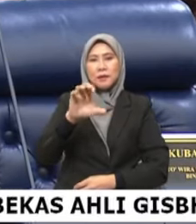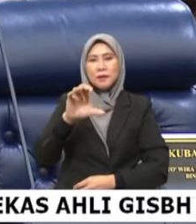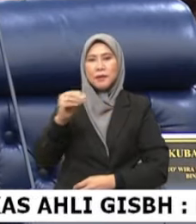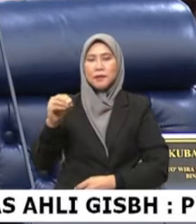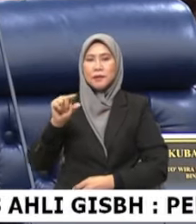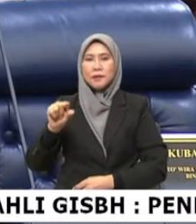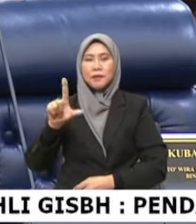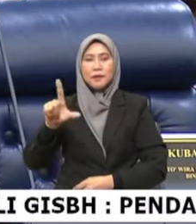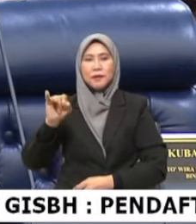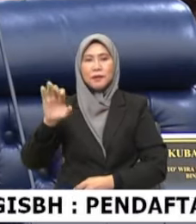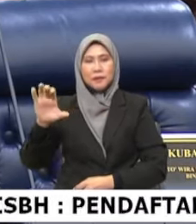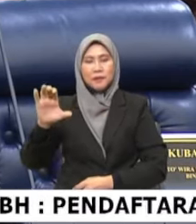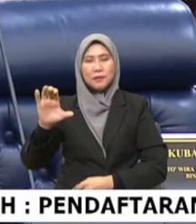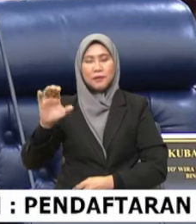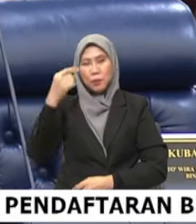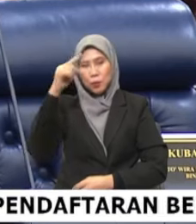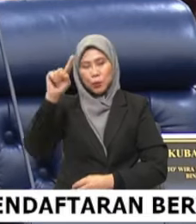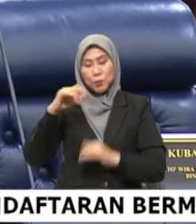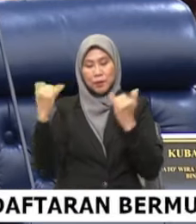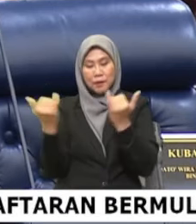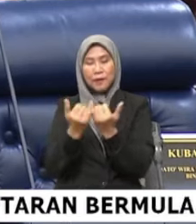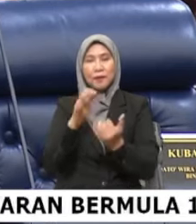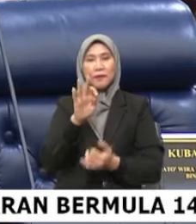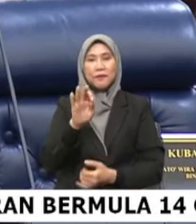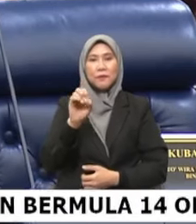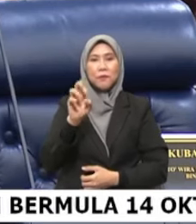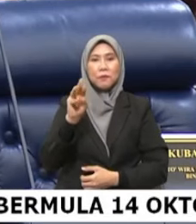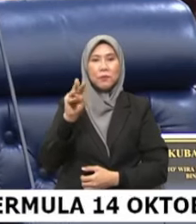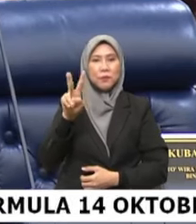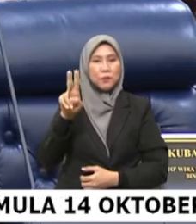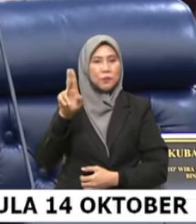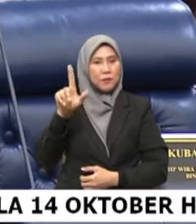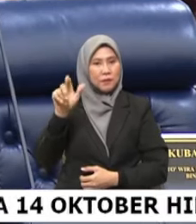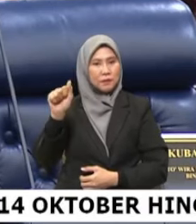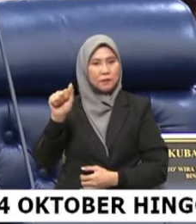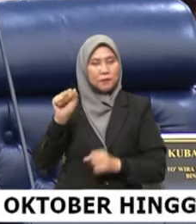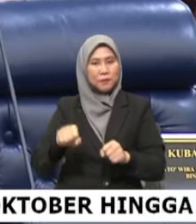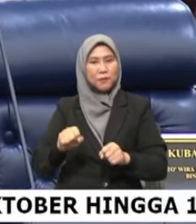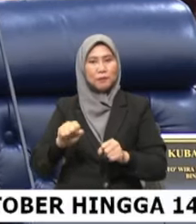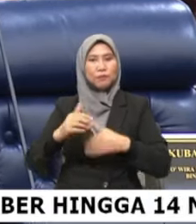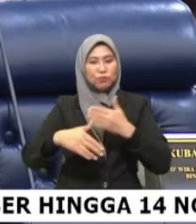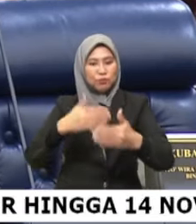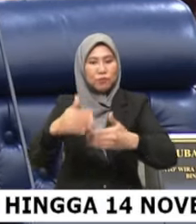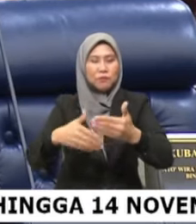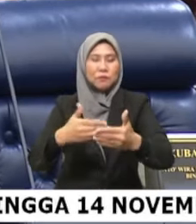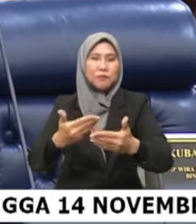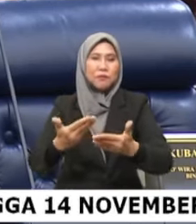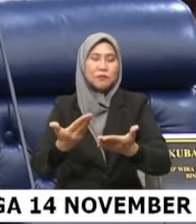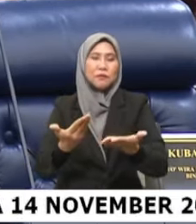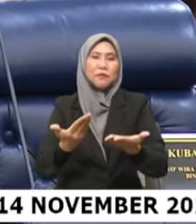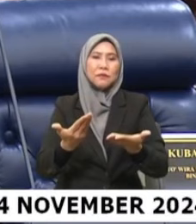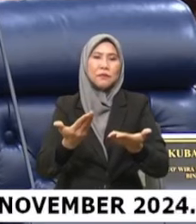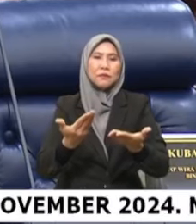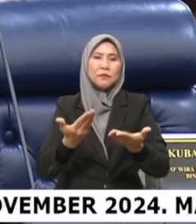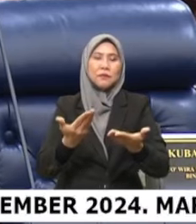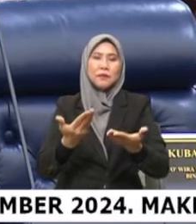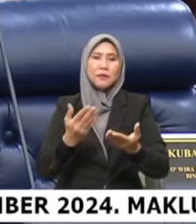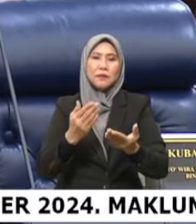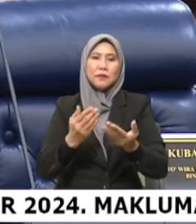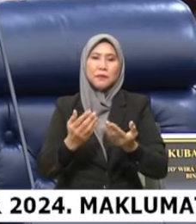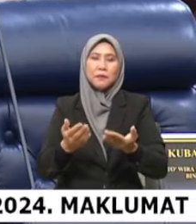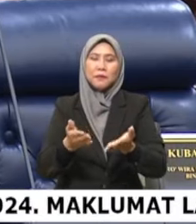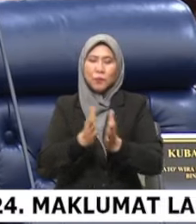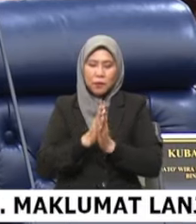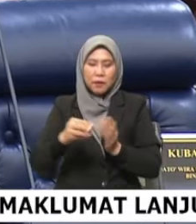usaha menggalakkan syarikat pemula menceburi bidang yang pertumbuhan dalam bernilai tinggi, SGHV.